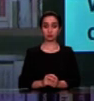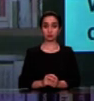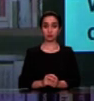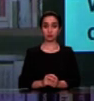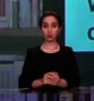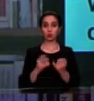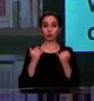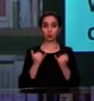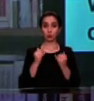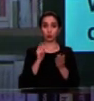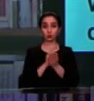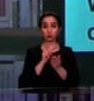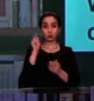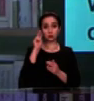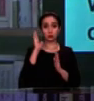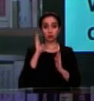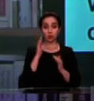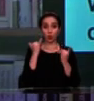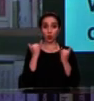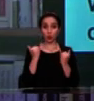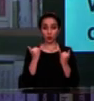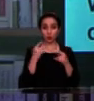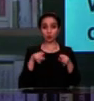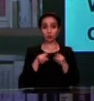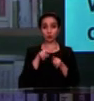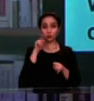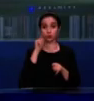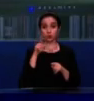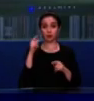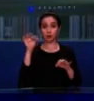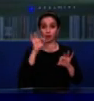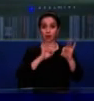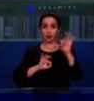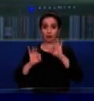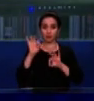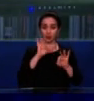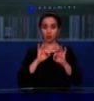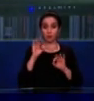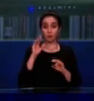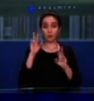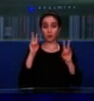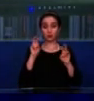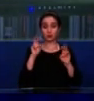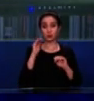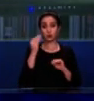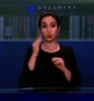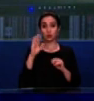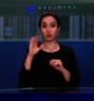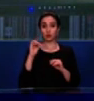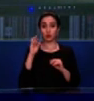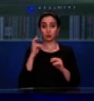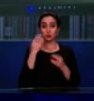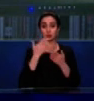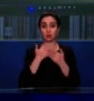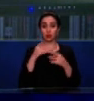Demak, bugungi o'tadigan mavzuyimiz aynan veb sahifada grafika mavzusi hisoblanadi. Demak, veb sahifaga turli